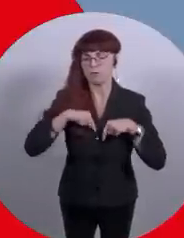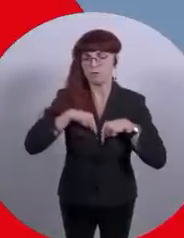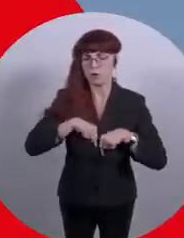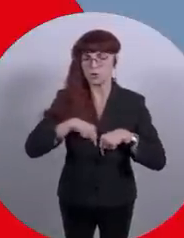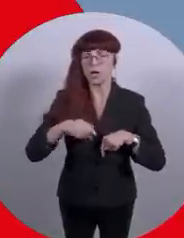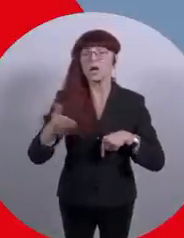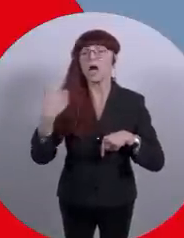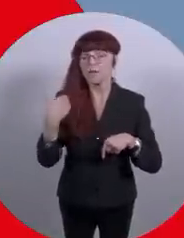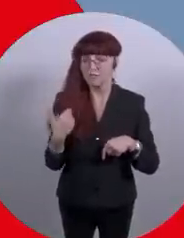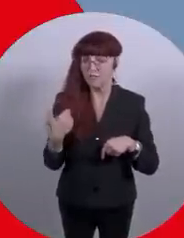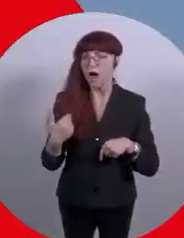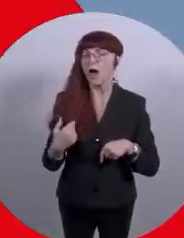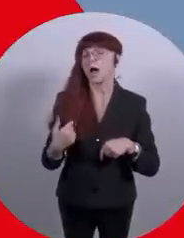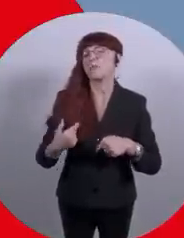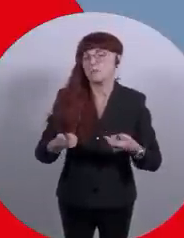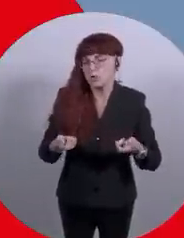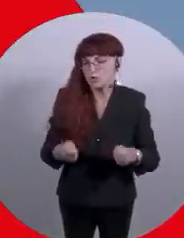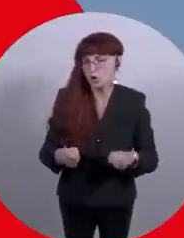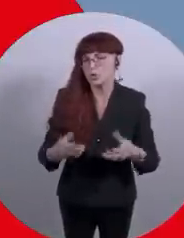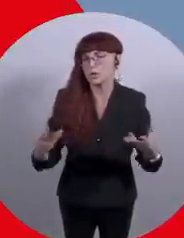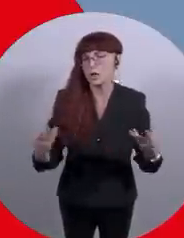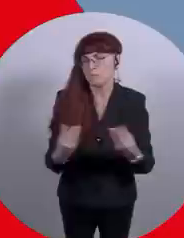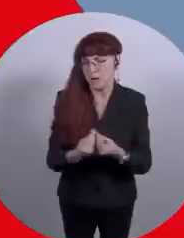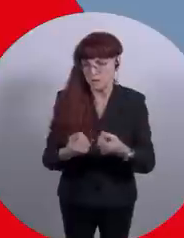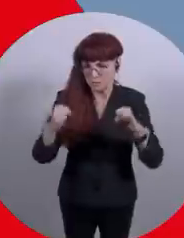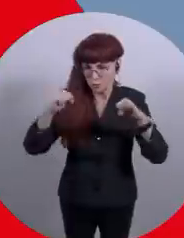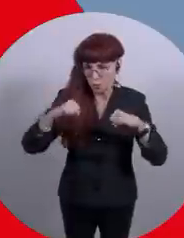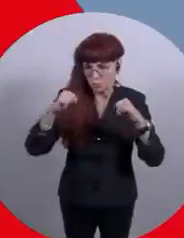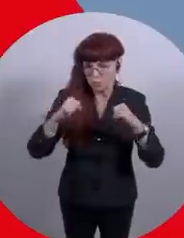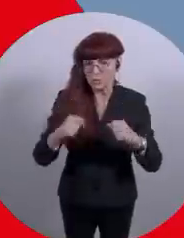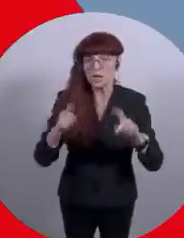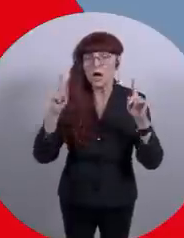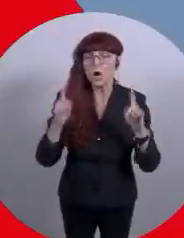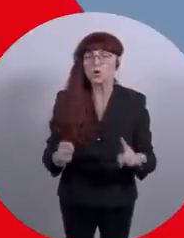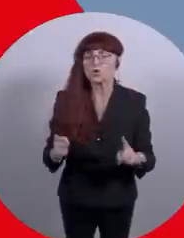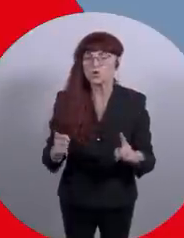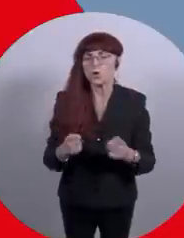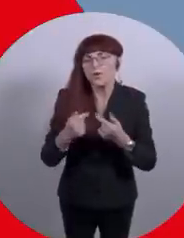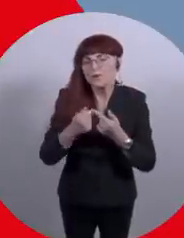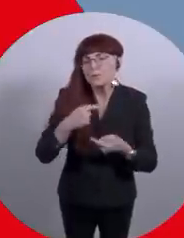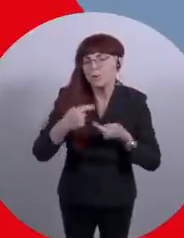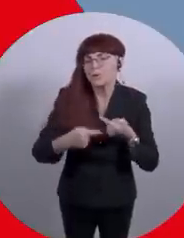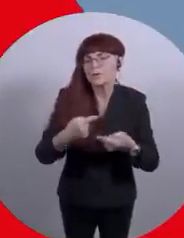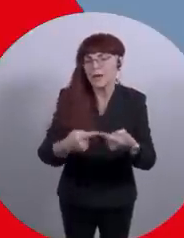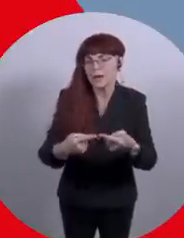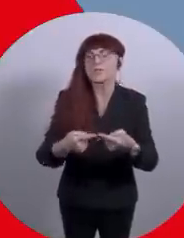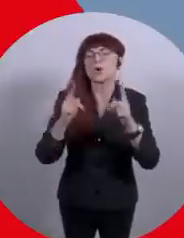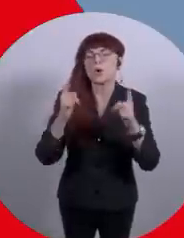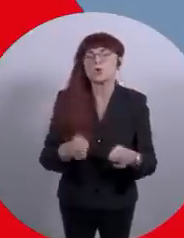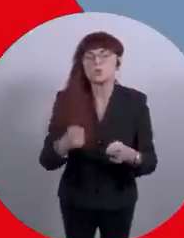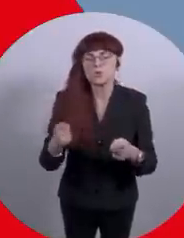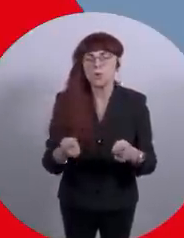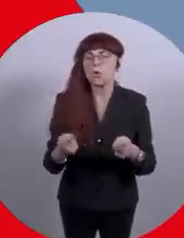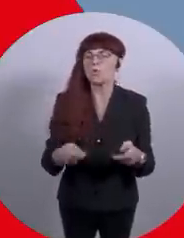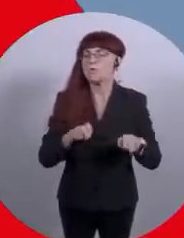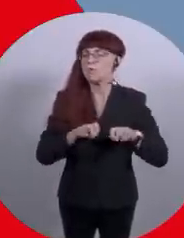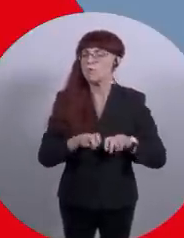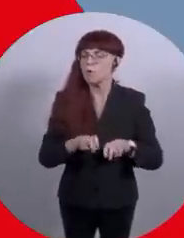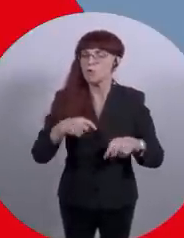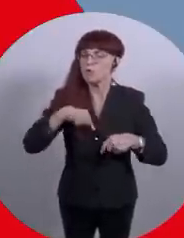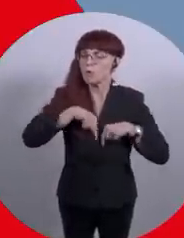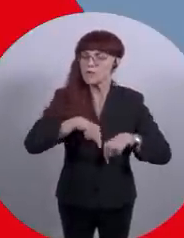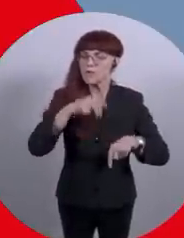beschlossen wurde nämlich der Prozess zu Klärung der vorsitzfrage unterstützenkandidatur bei der nächsten